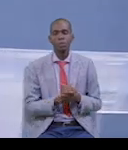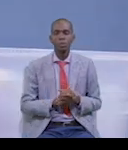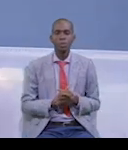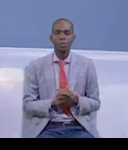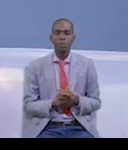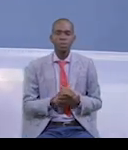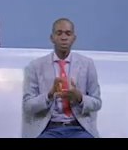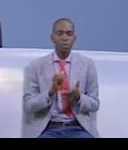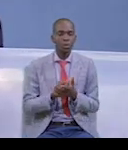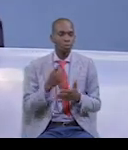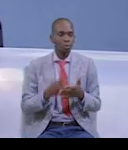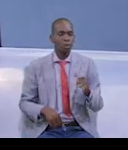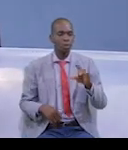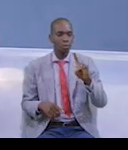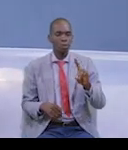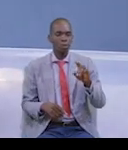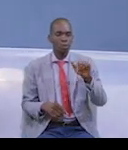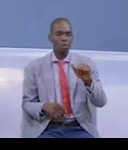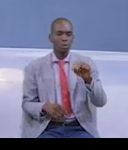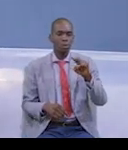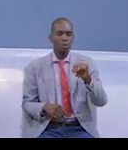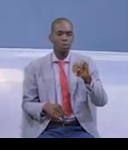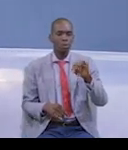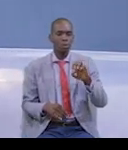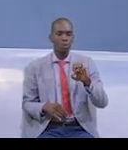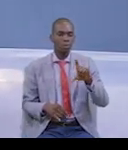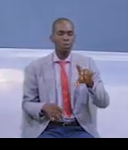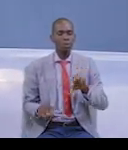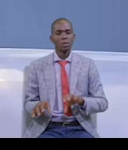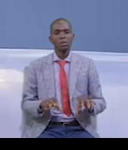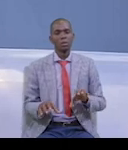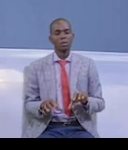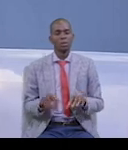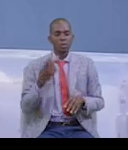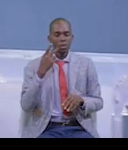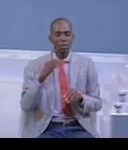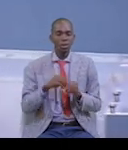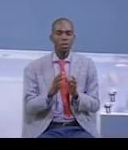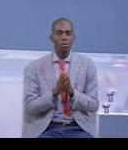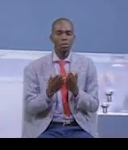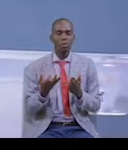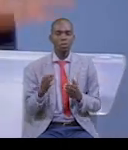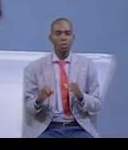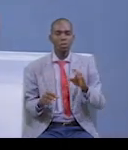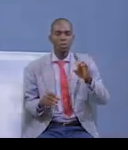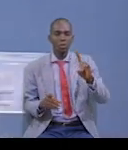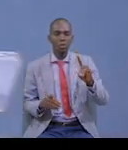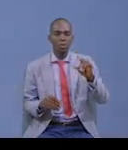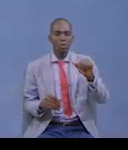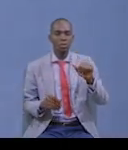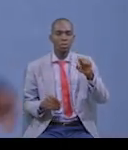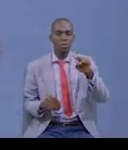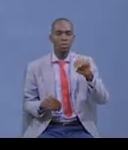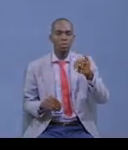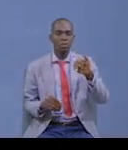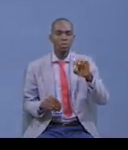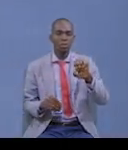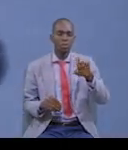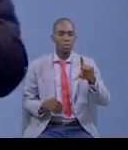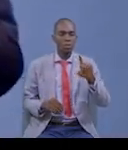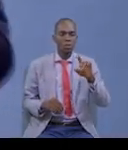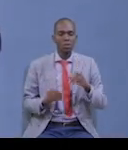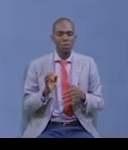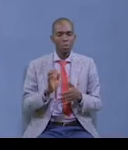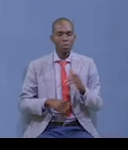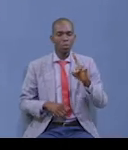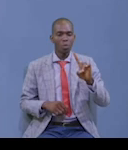what Daniel did. దానియేలు అలా చేశాడు. Look at Daniel chapter 1. దానియేలు గ్రంథం మొదటి అధ్యాయం చూద్దామా. Reading from verse 8. దానియేలు